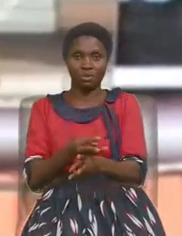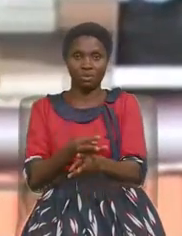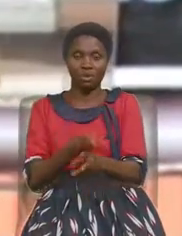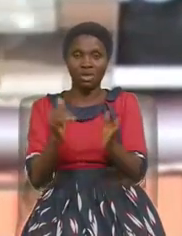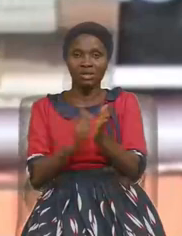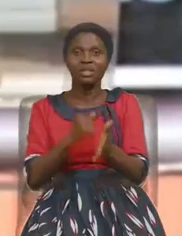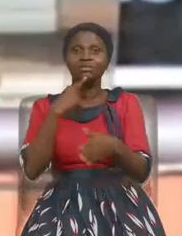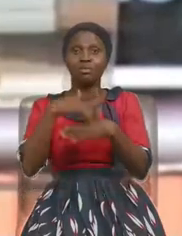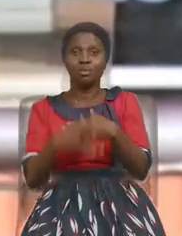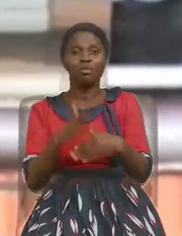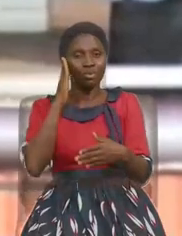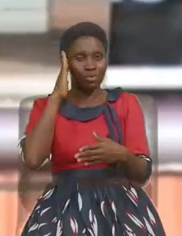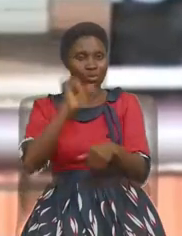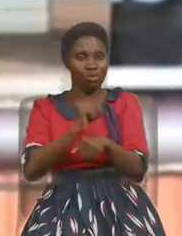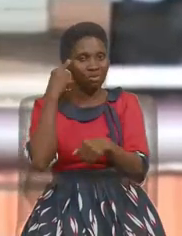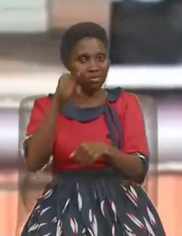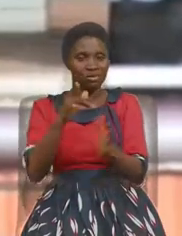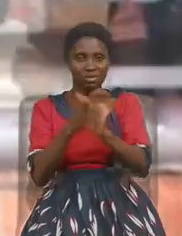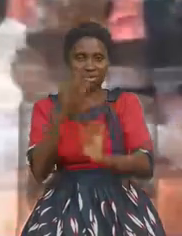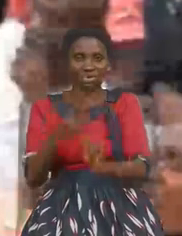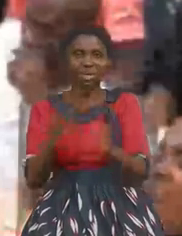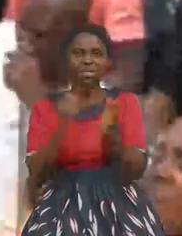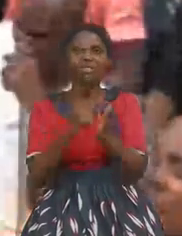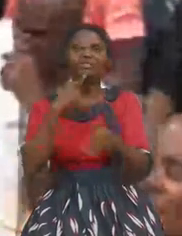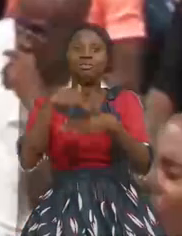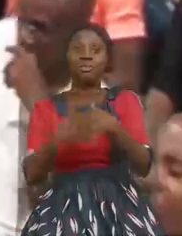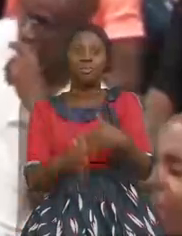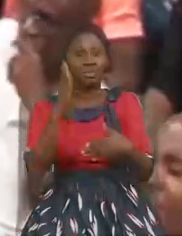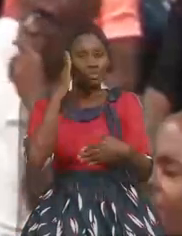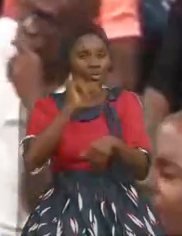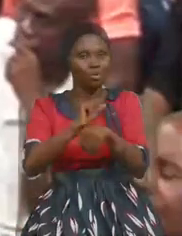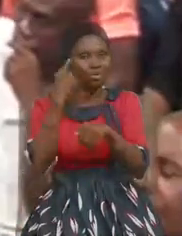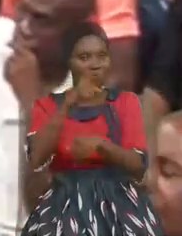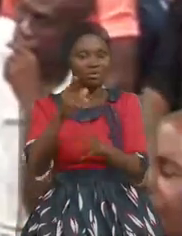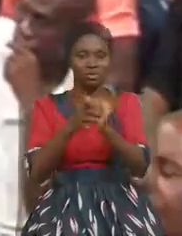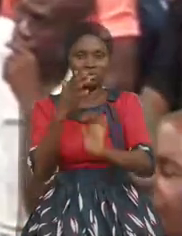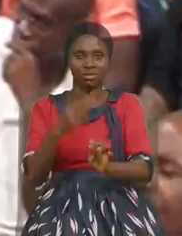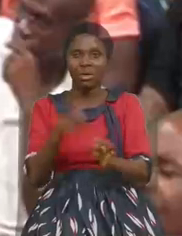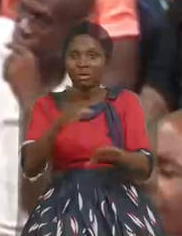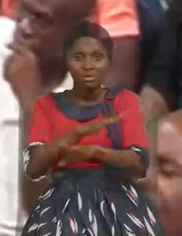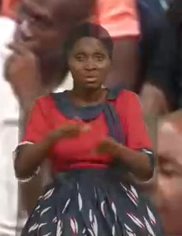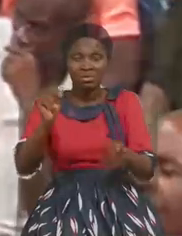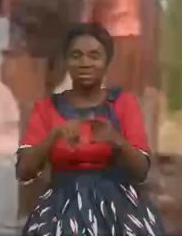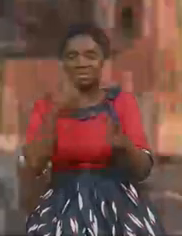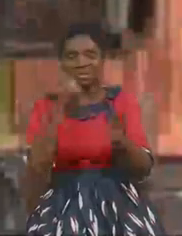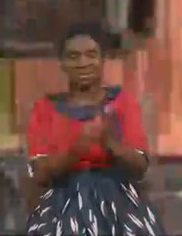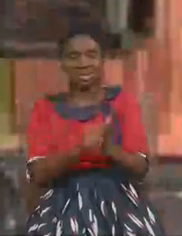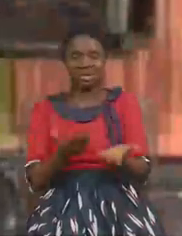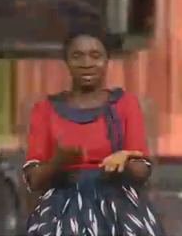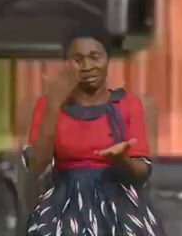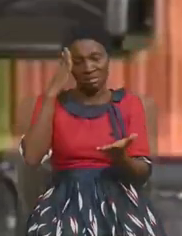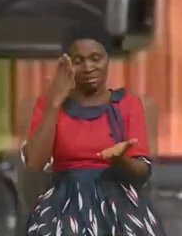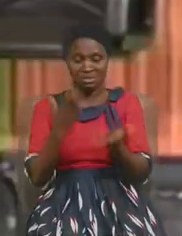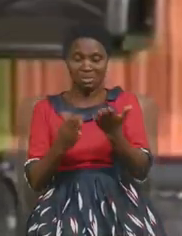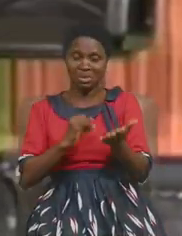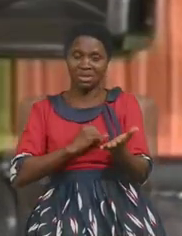toi. J'ai dit, ce sang est disponible pour toi. Tu n'as pas besoin de dire, je ne sais pas si je dois être sauvé ou pas. Bien sûr, bien